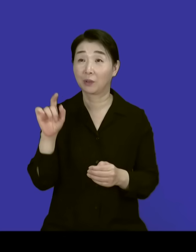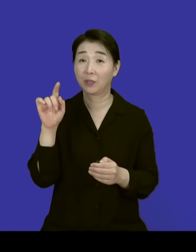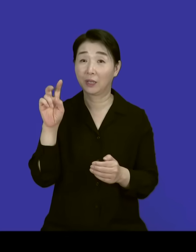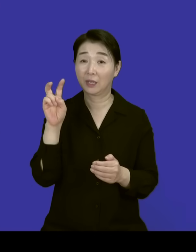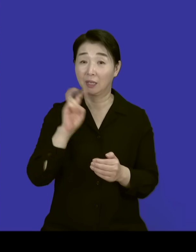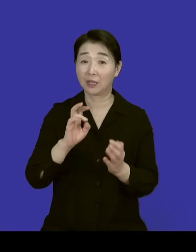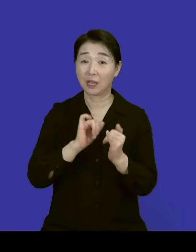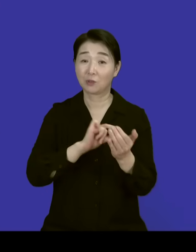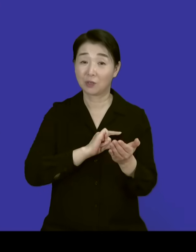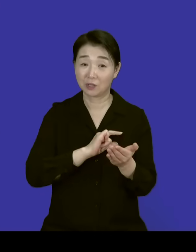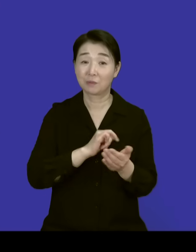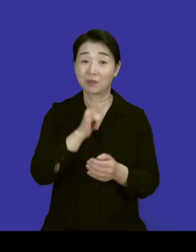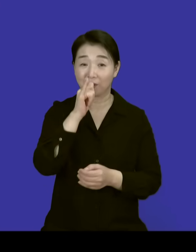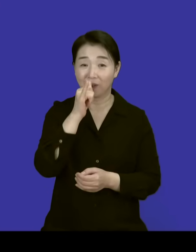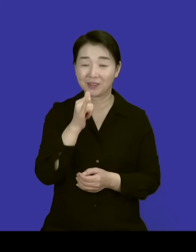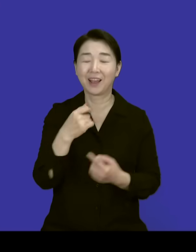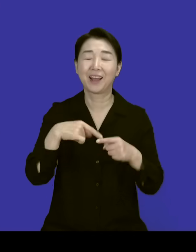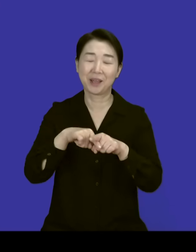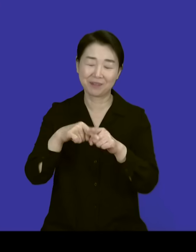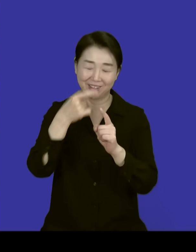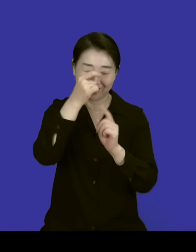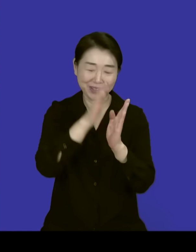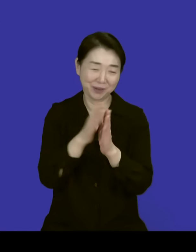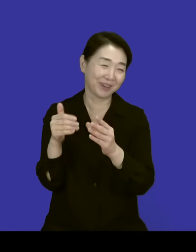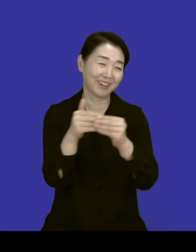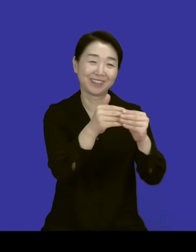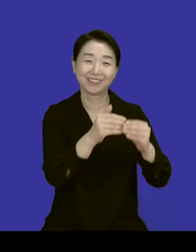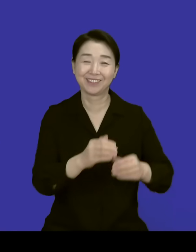쓰고. 저 같이 데리고 기도원도 갔었어요.